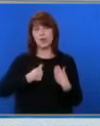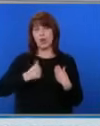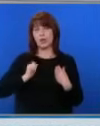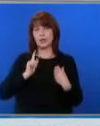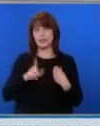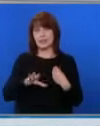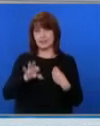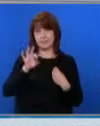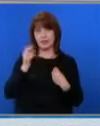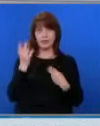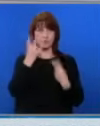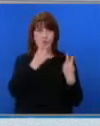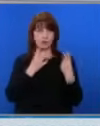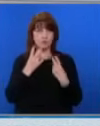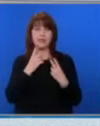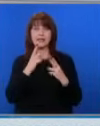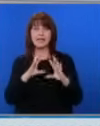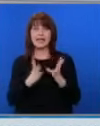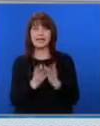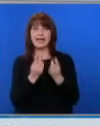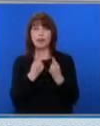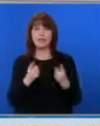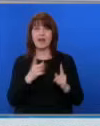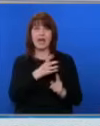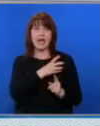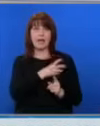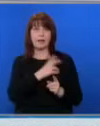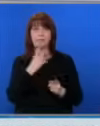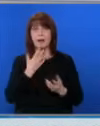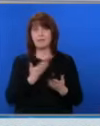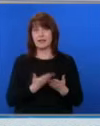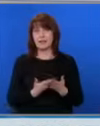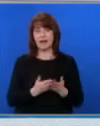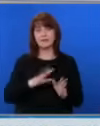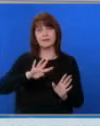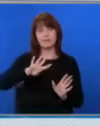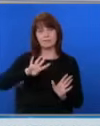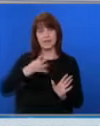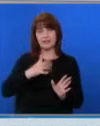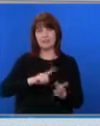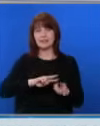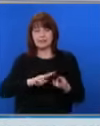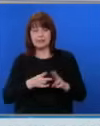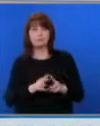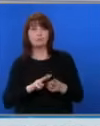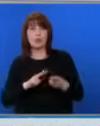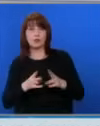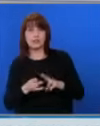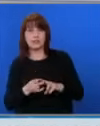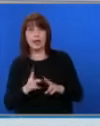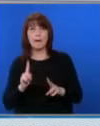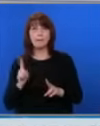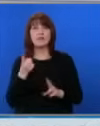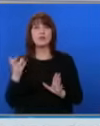бъдат избирани. Споразумението за съвместно управление ГЕРБ предлагат ротационен принцип на 9 месеца за първите 18 месеца.